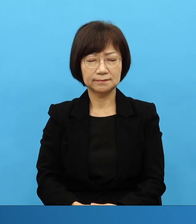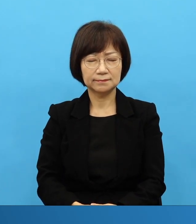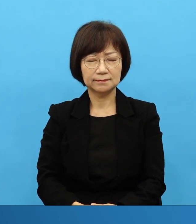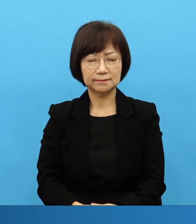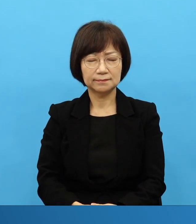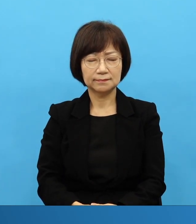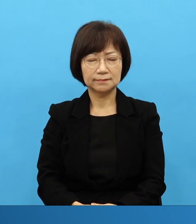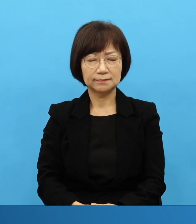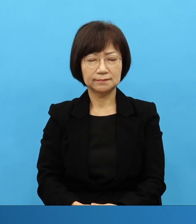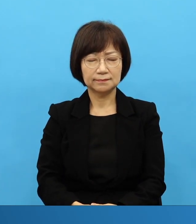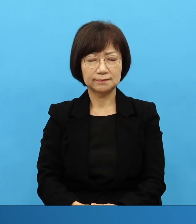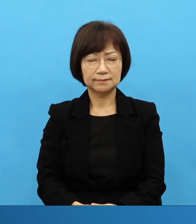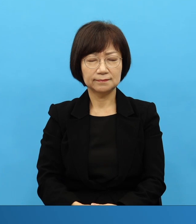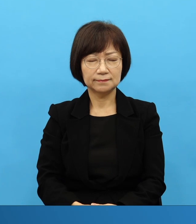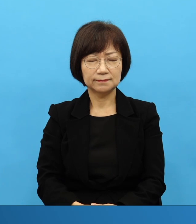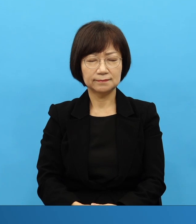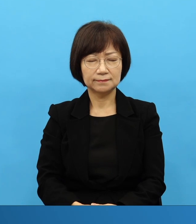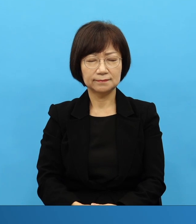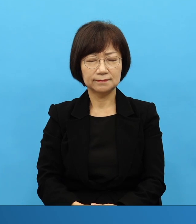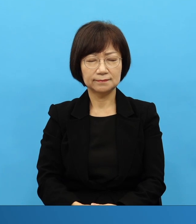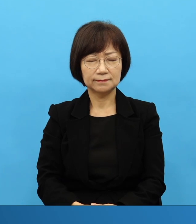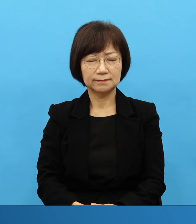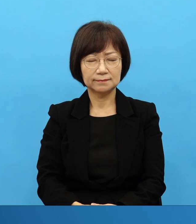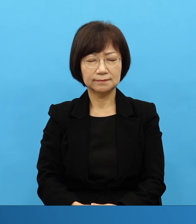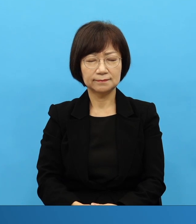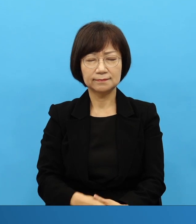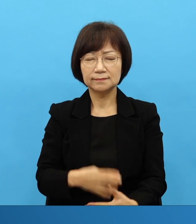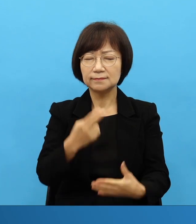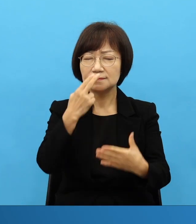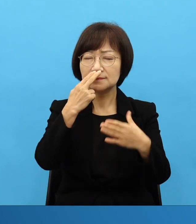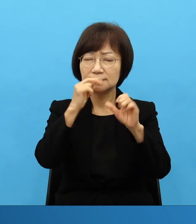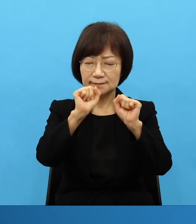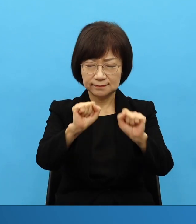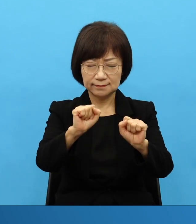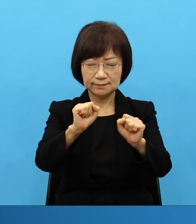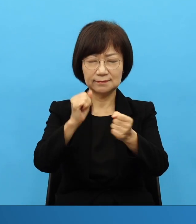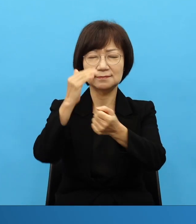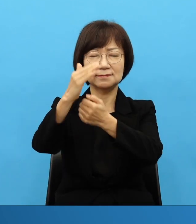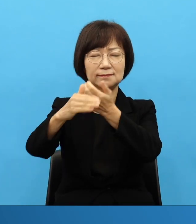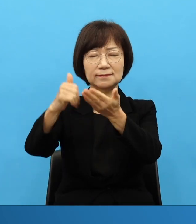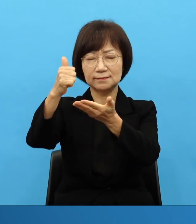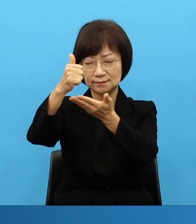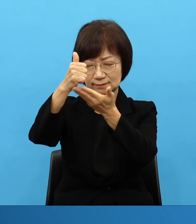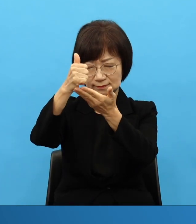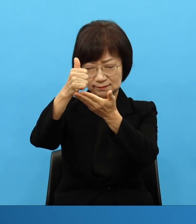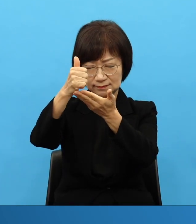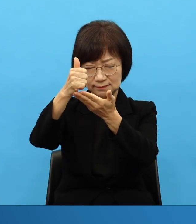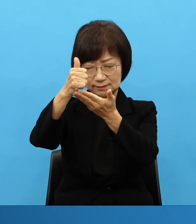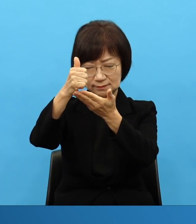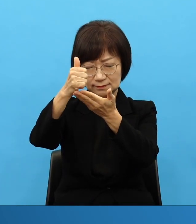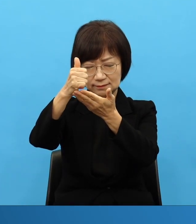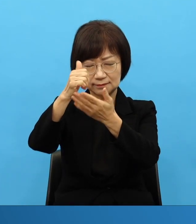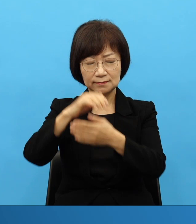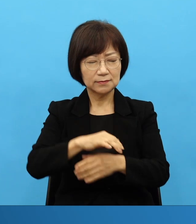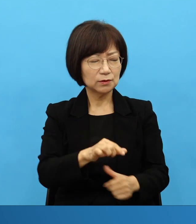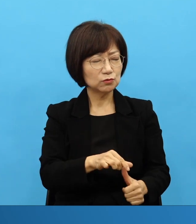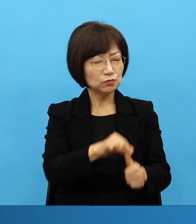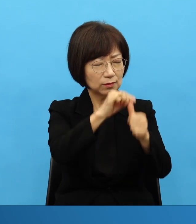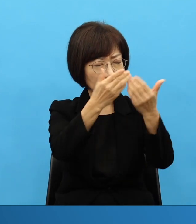the ends of the earth. Amen. 살아계신 하나님께 구원받은 하나님의